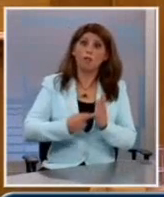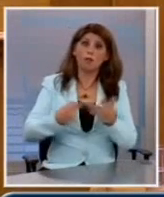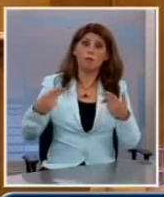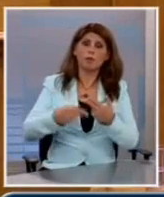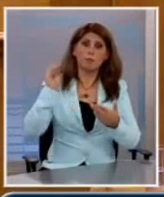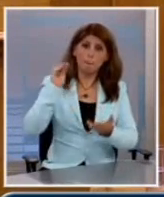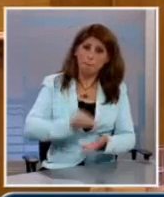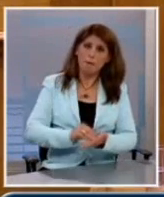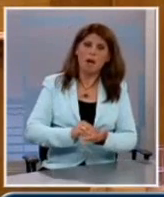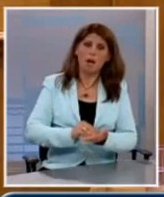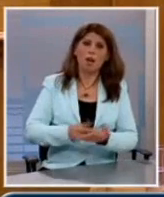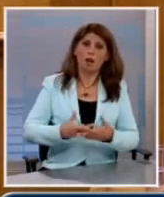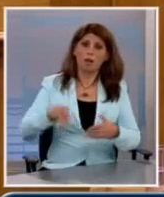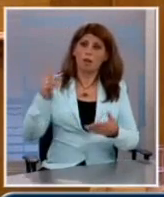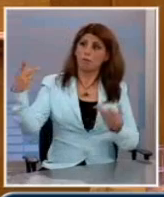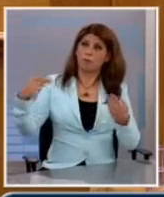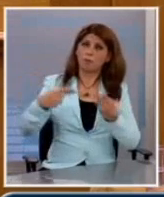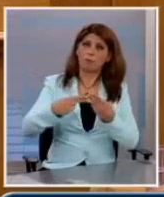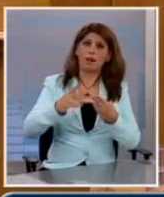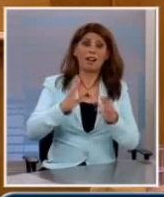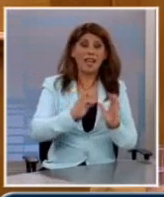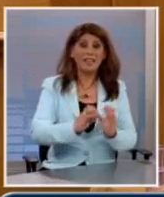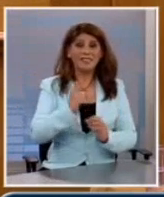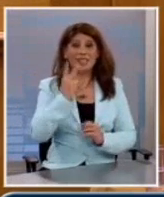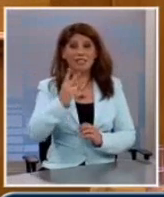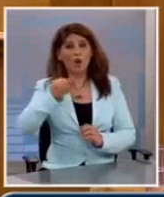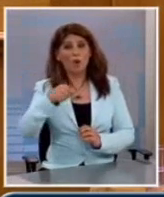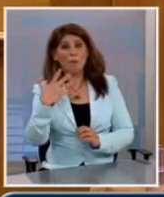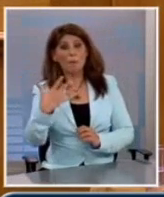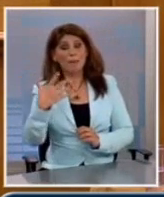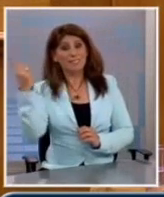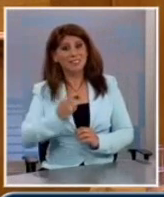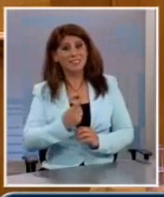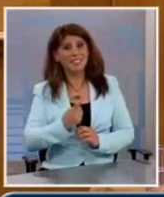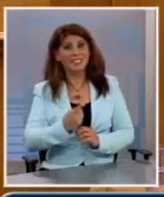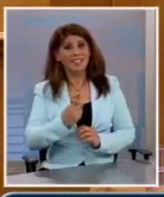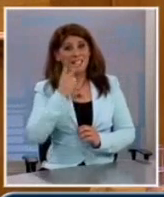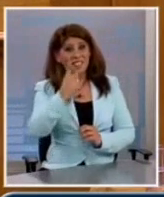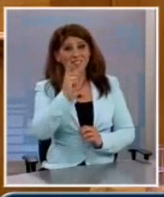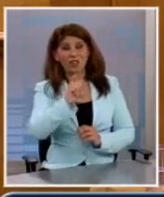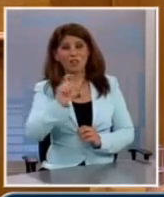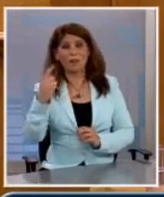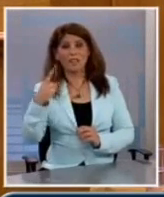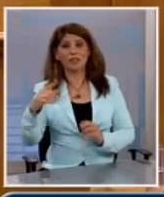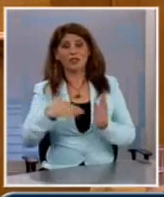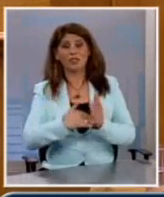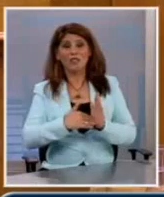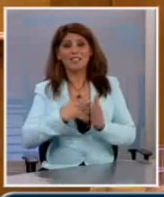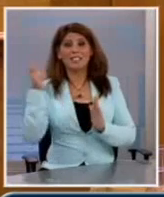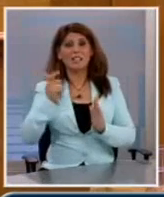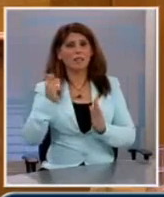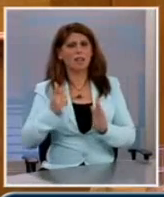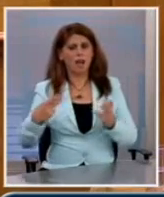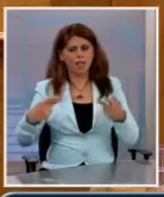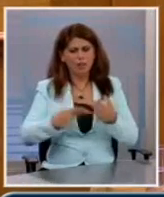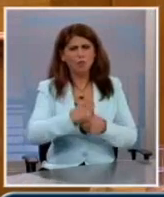άλλοι. Όμως για το 92,5% για 2.100.000 συνταξιούχους δεν